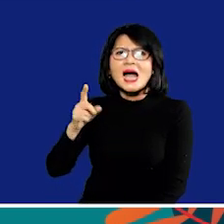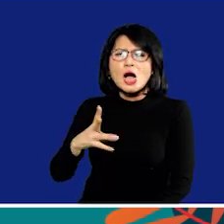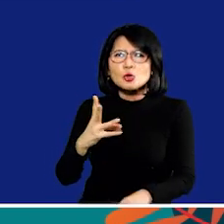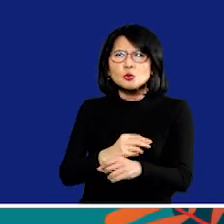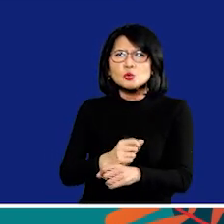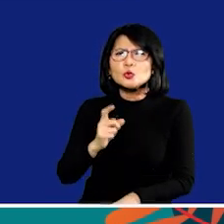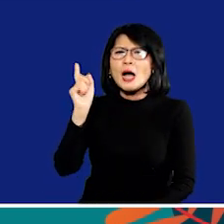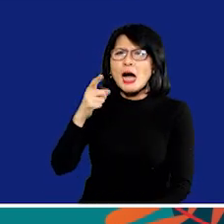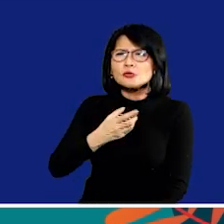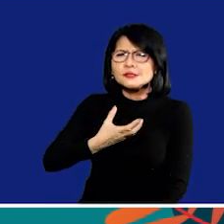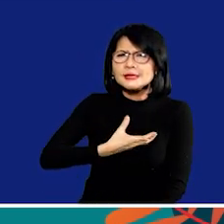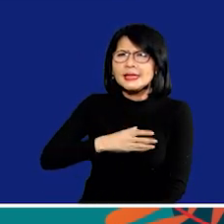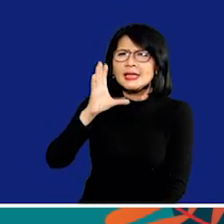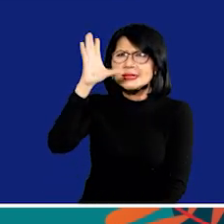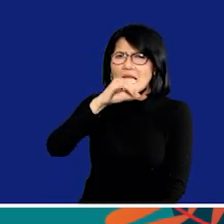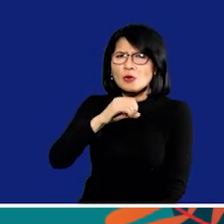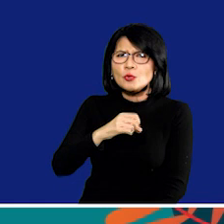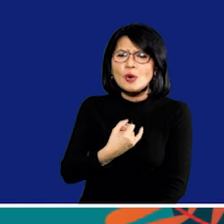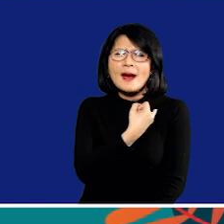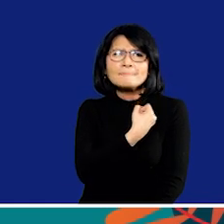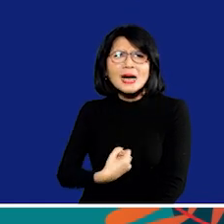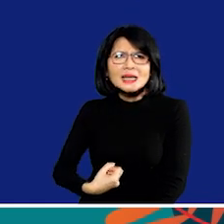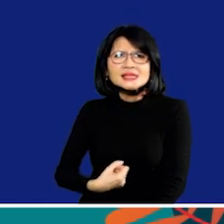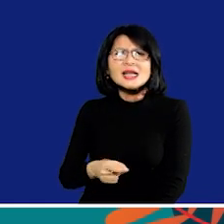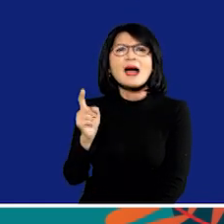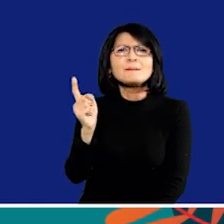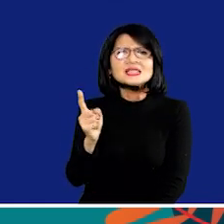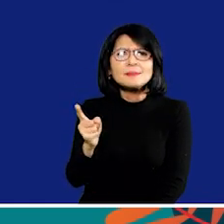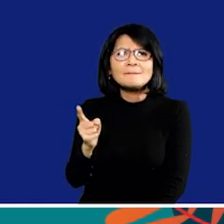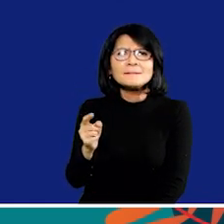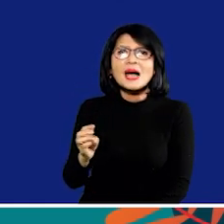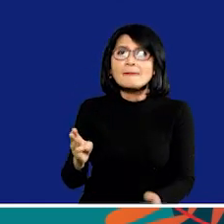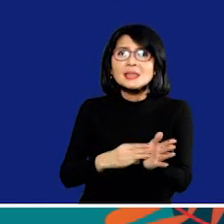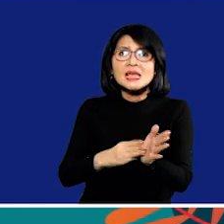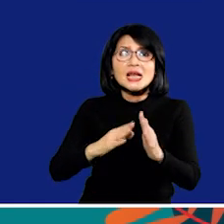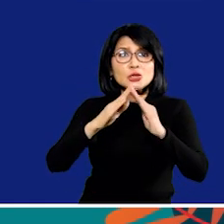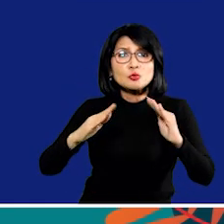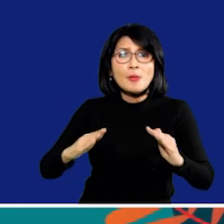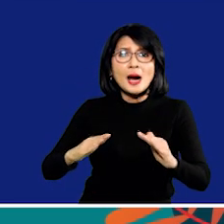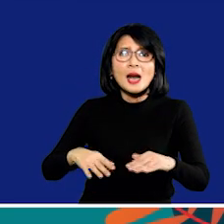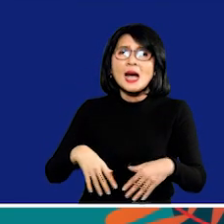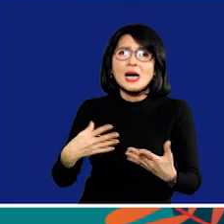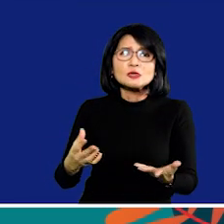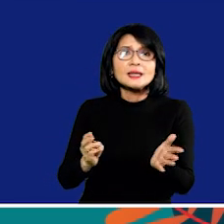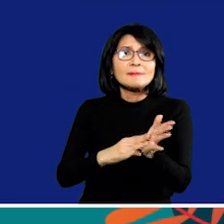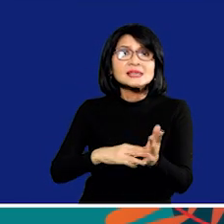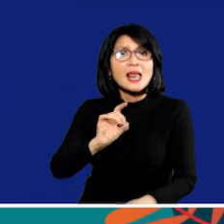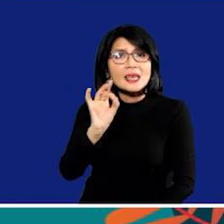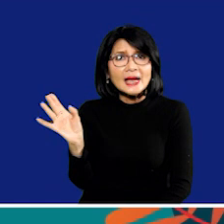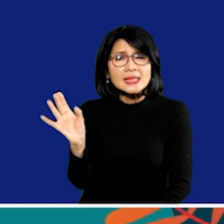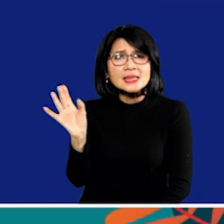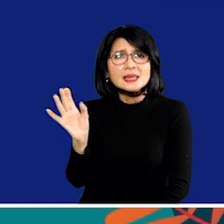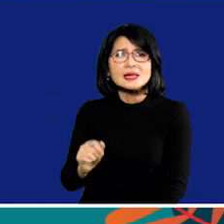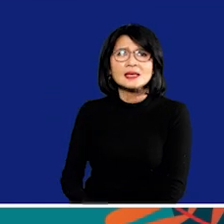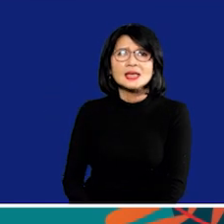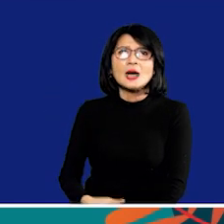ingin tahu dulu apa dibalik, yang dimaksudkan malas itu apa dibalik itu. Apakah ada masalah di rumah? Apakah ada isu